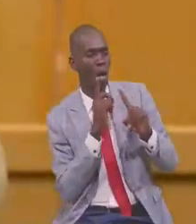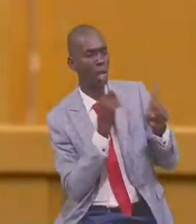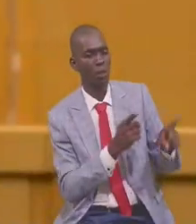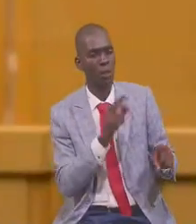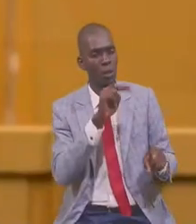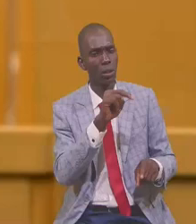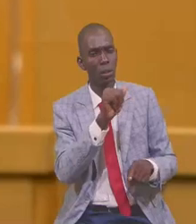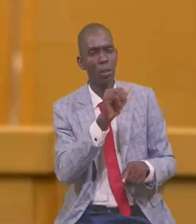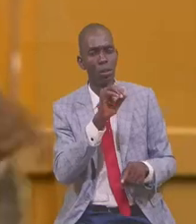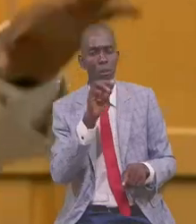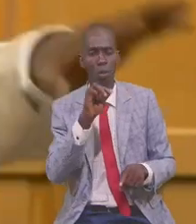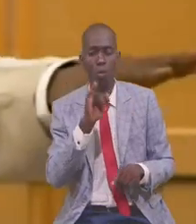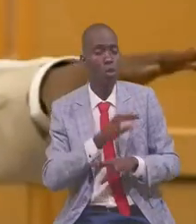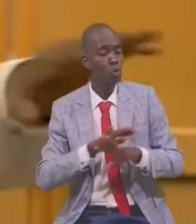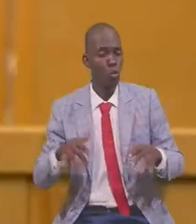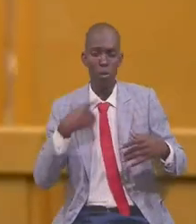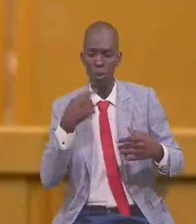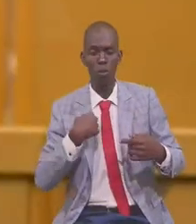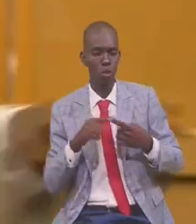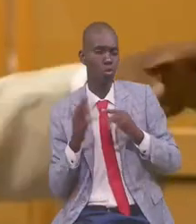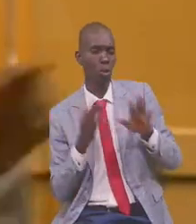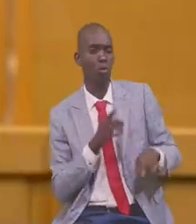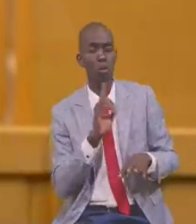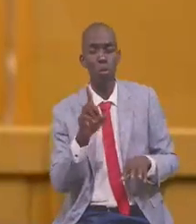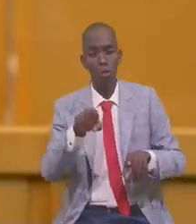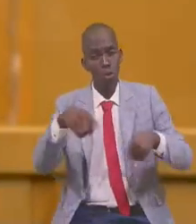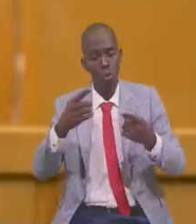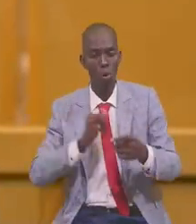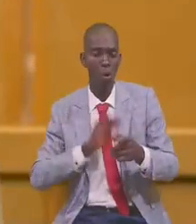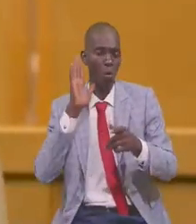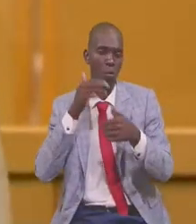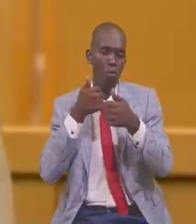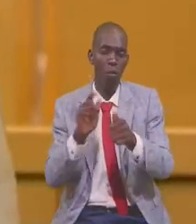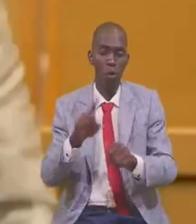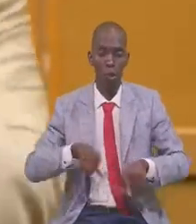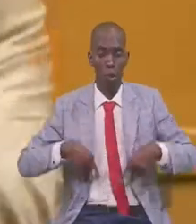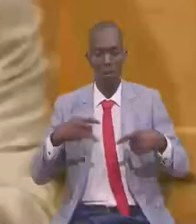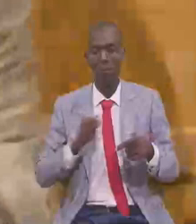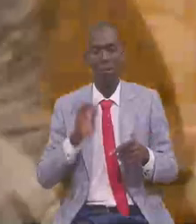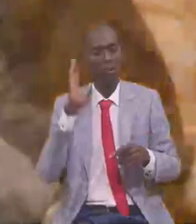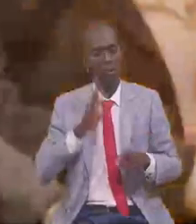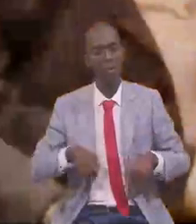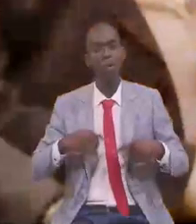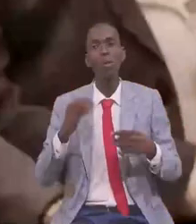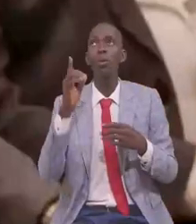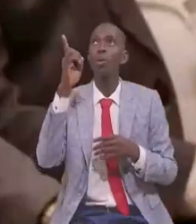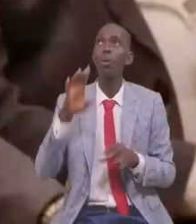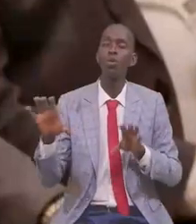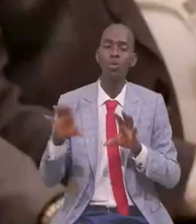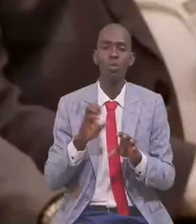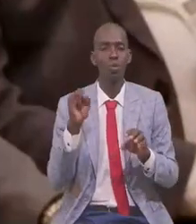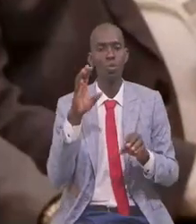j'irai. Là où tu demeureras, je demeurerai. Que Dieu me traite dans toute sa rigueur si autre chose que la